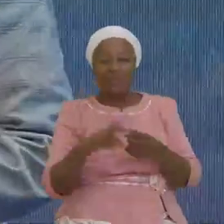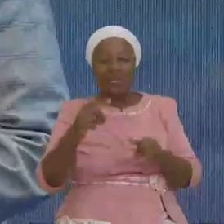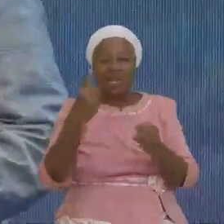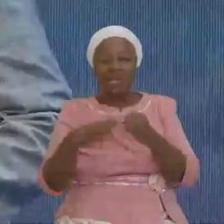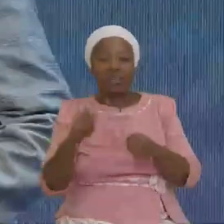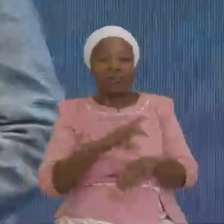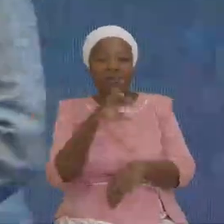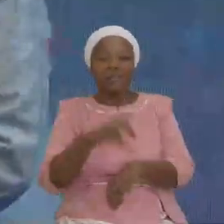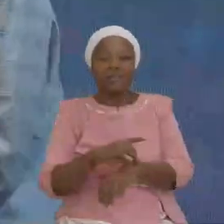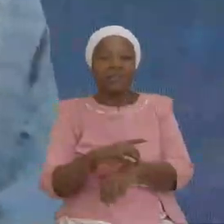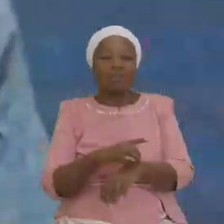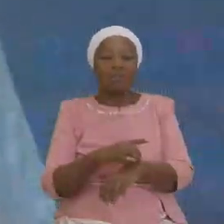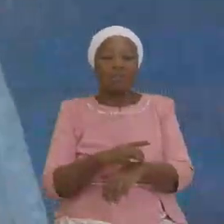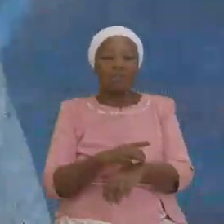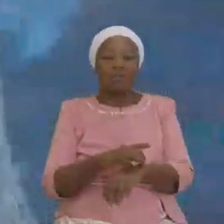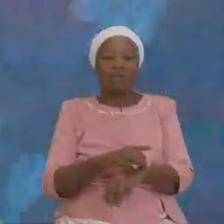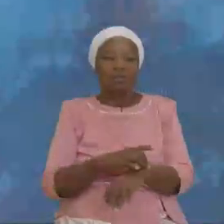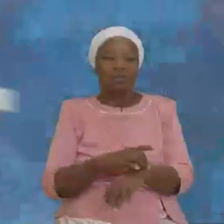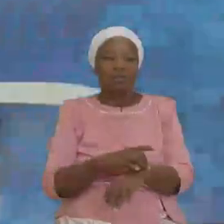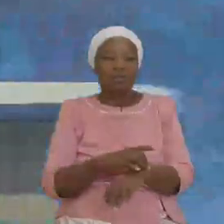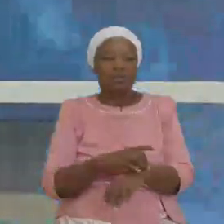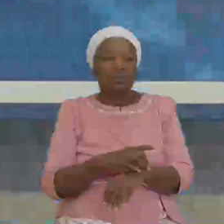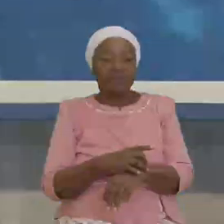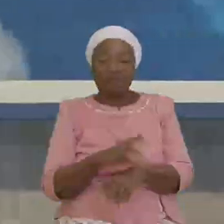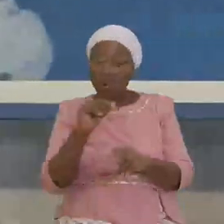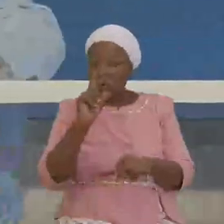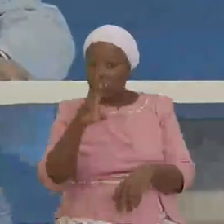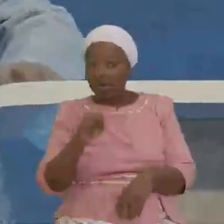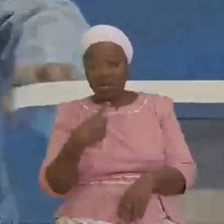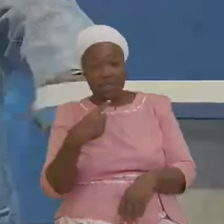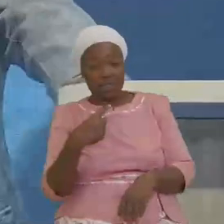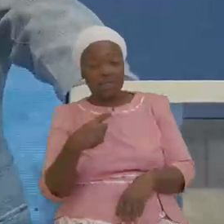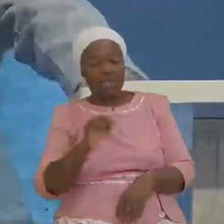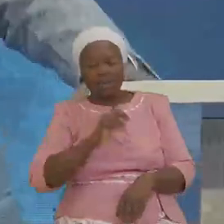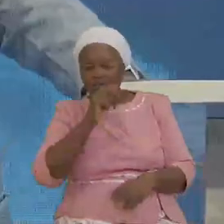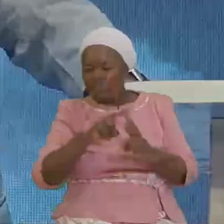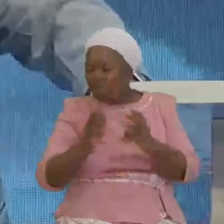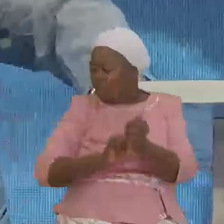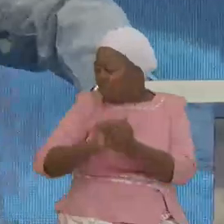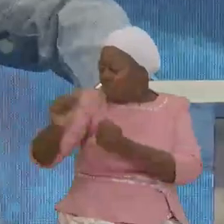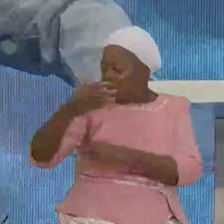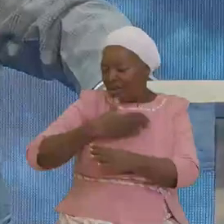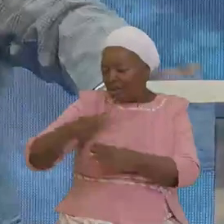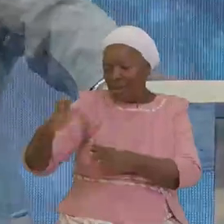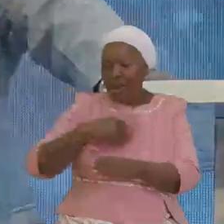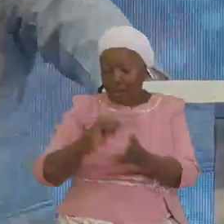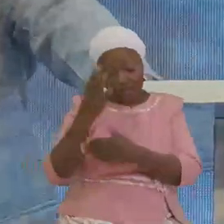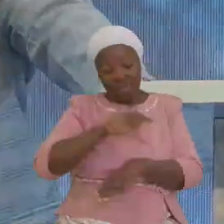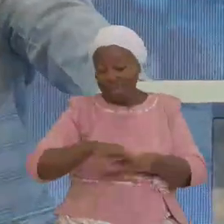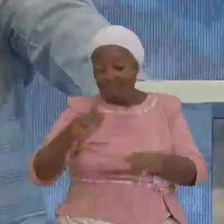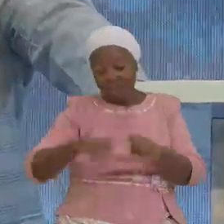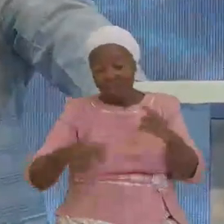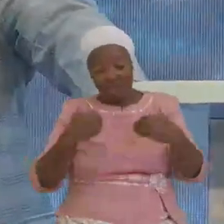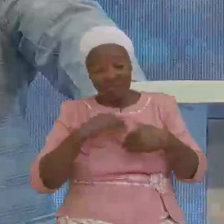et du fleuve aux extrémités de la terre. Il n'y a personne qui peut dire que je